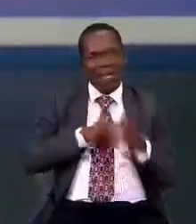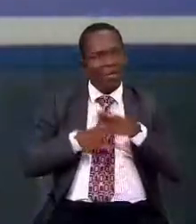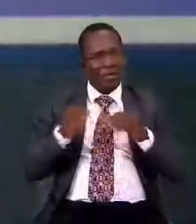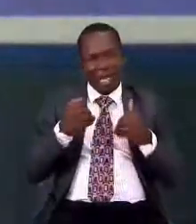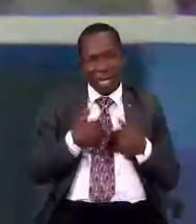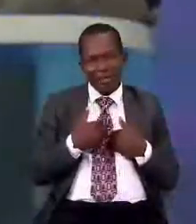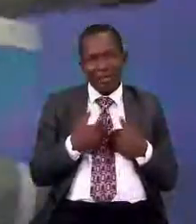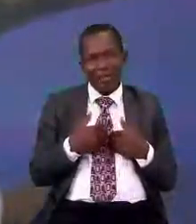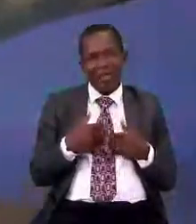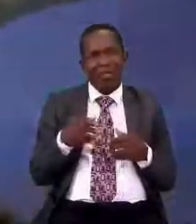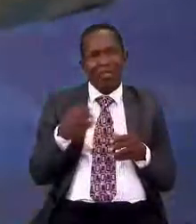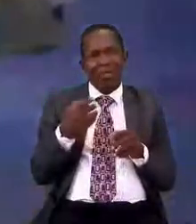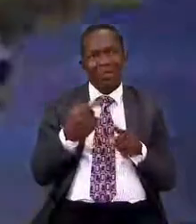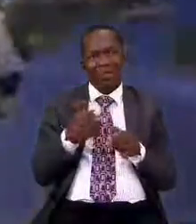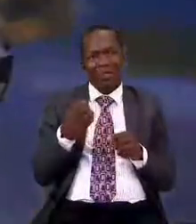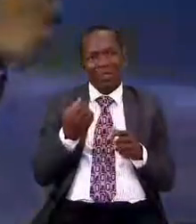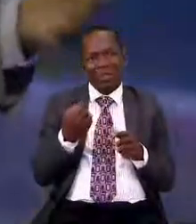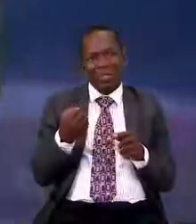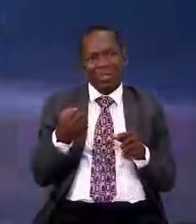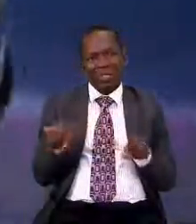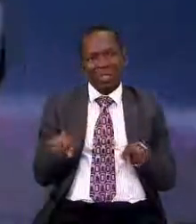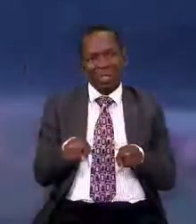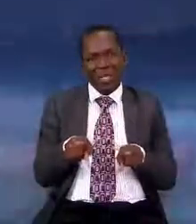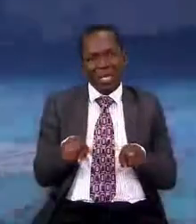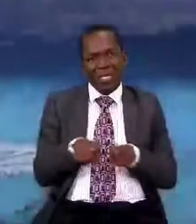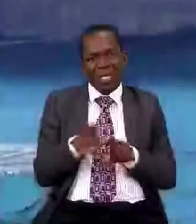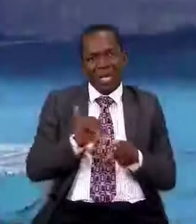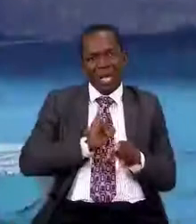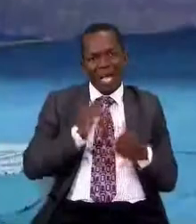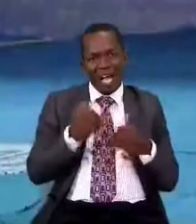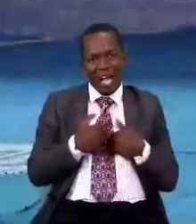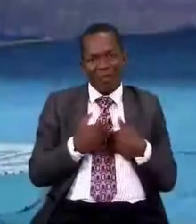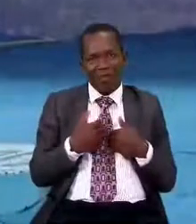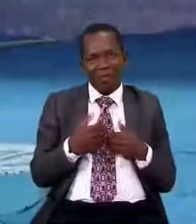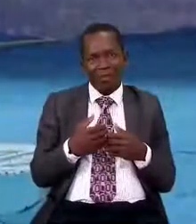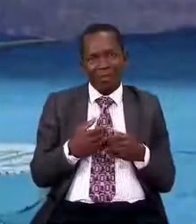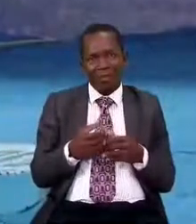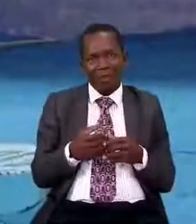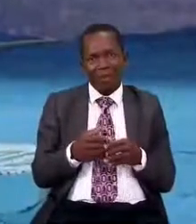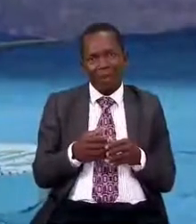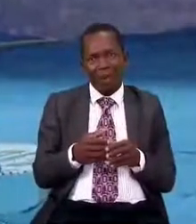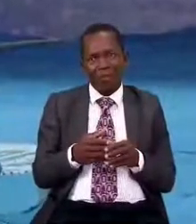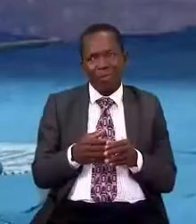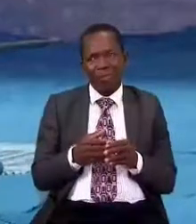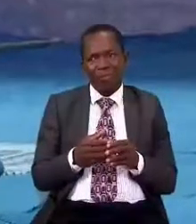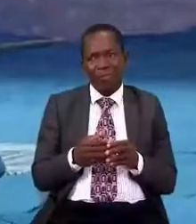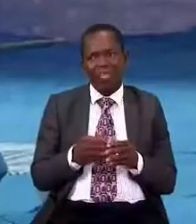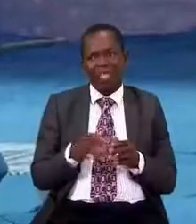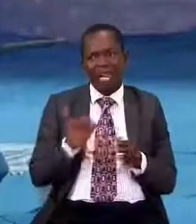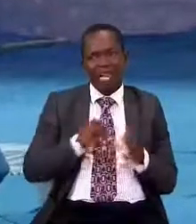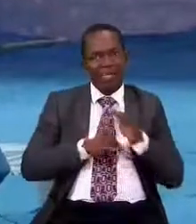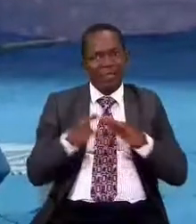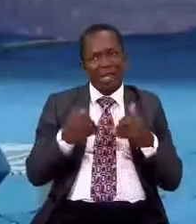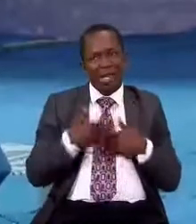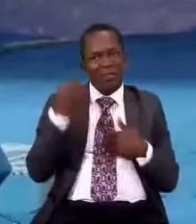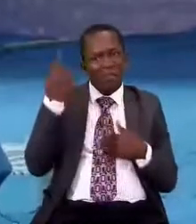cherche l'argent, je cherche l'or. Mais si tu n'as pas l'argent, l'or, vas-y. Moi, je cherche les gens qui ont